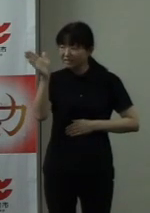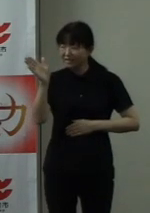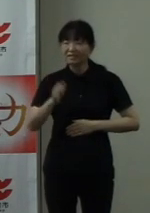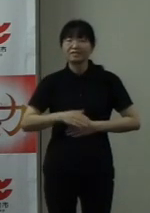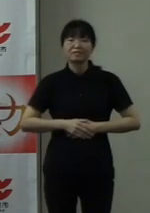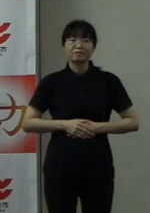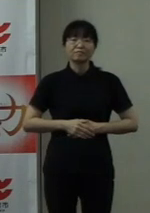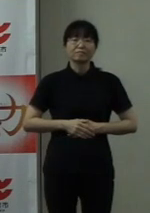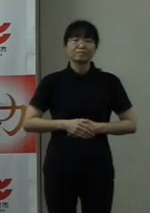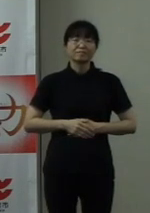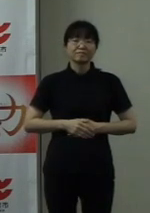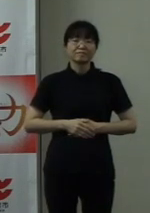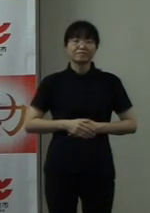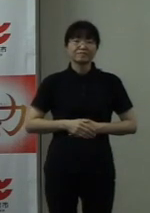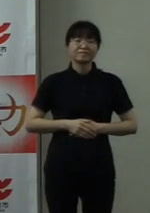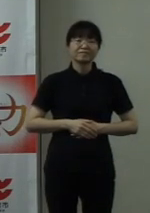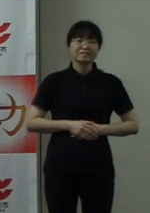います。じゃあ今の、